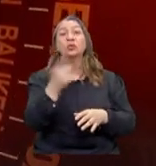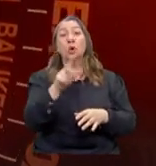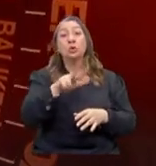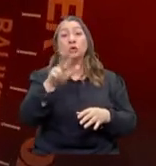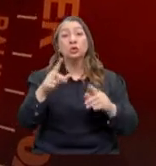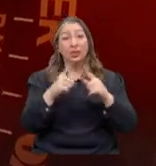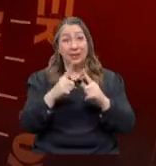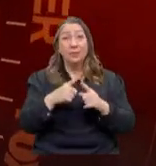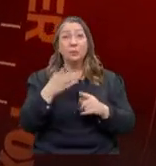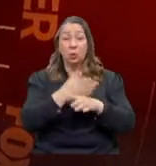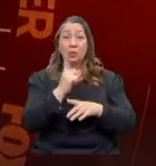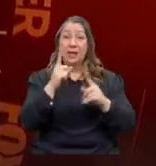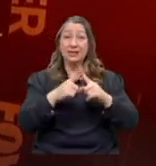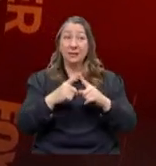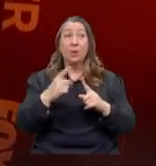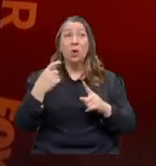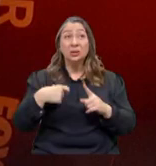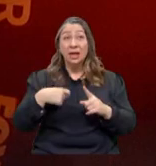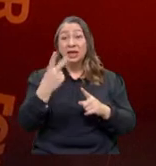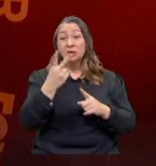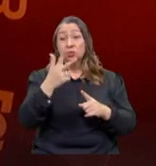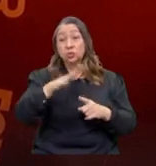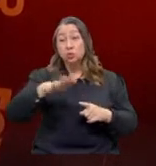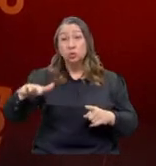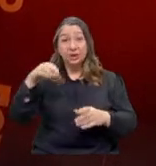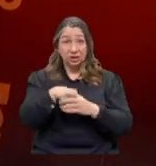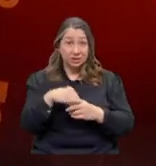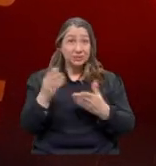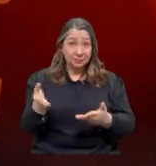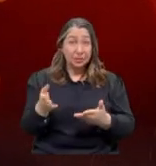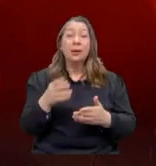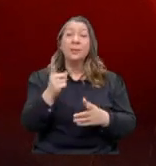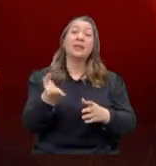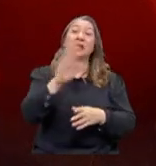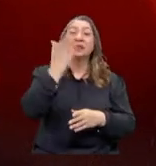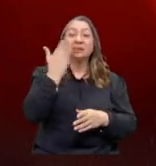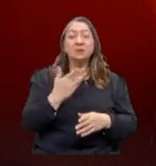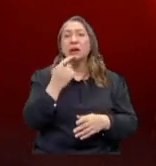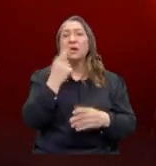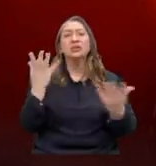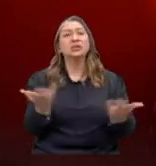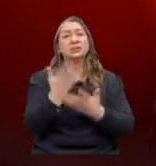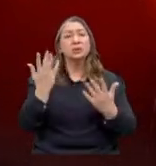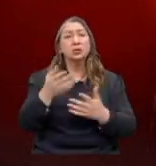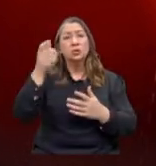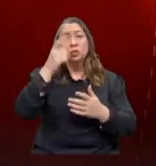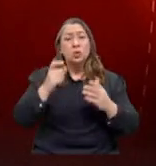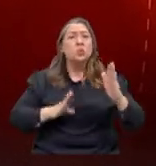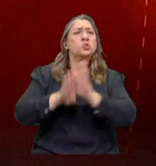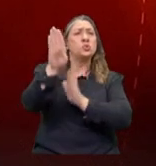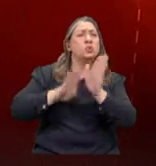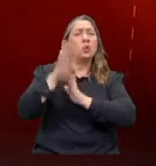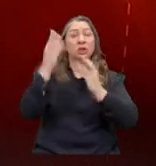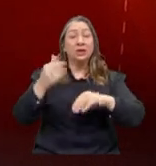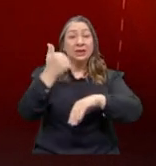%33 hesaplayın, doğru bir hesap. Özellikle 2-3 çocuklu aileler için bu. Bir diğer izleyicimiz, kaç yıldır ülkeyi uçuracağını söyleyen